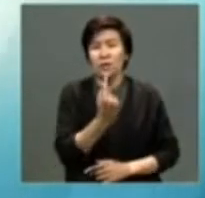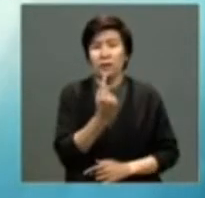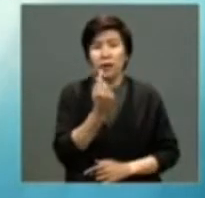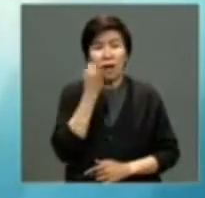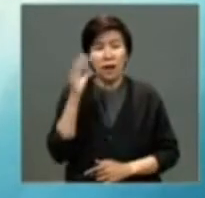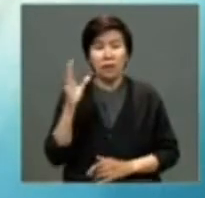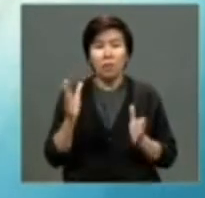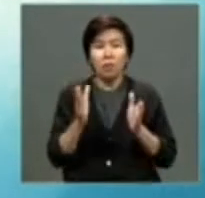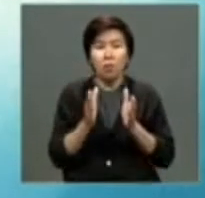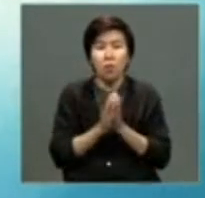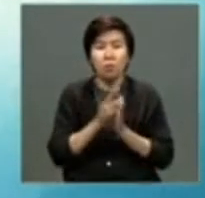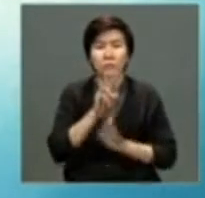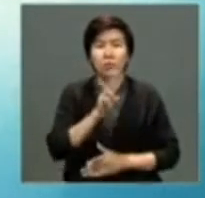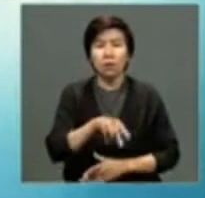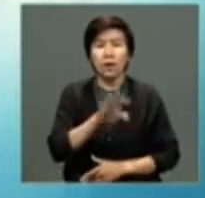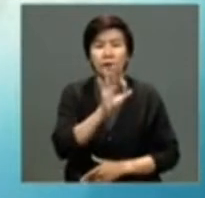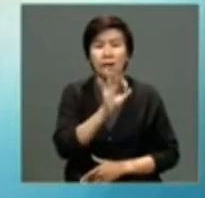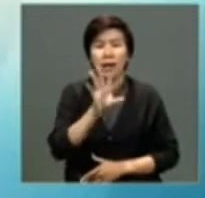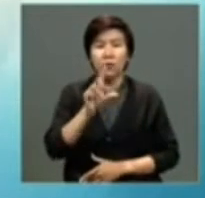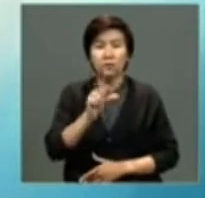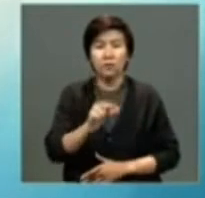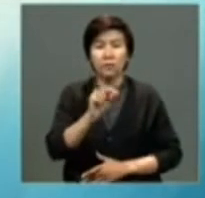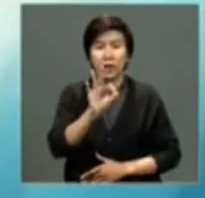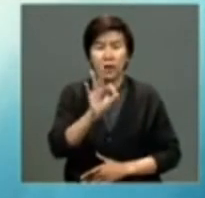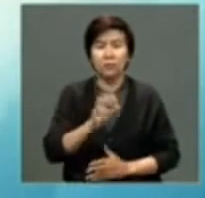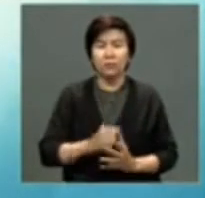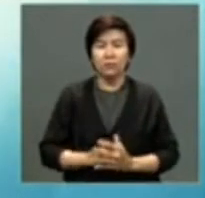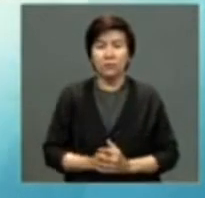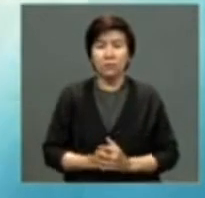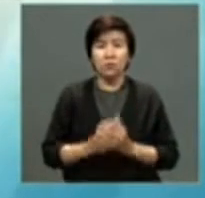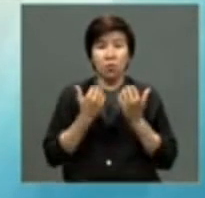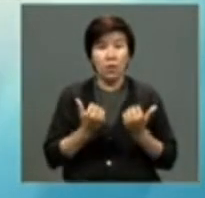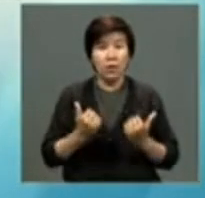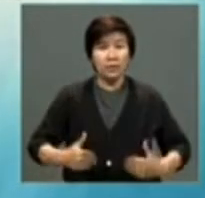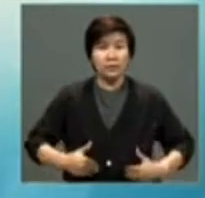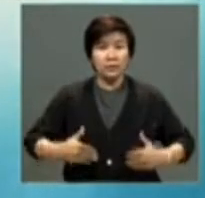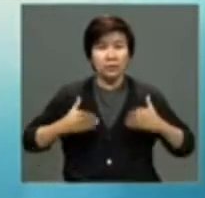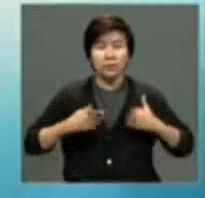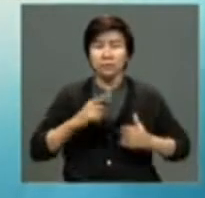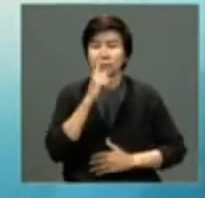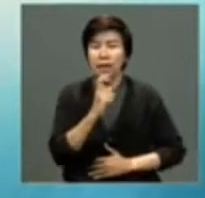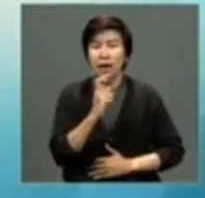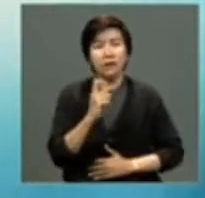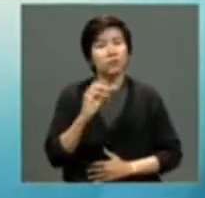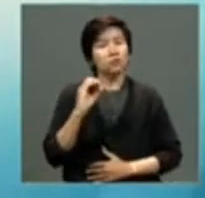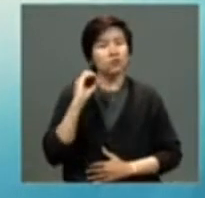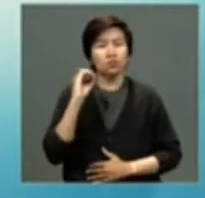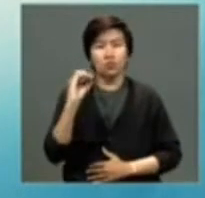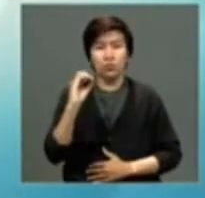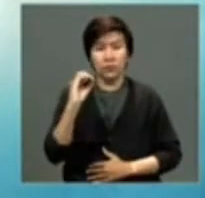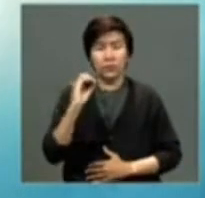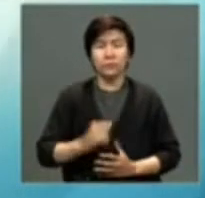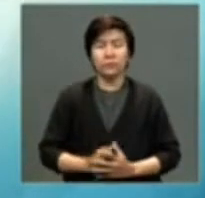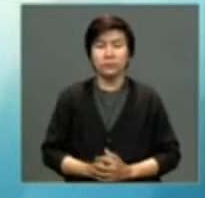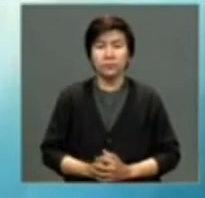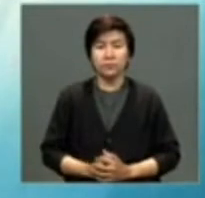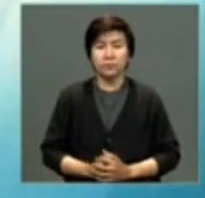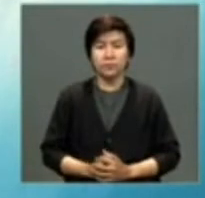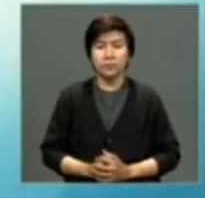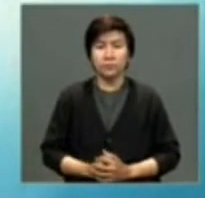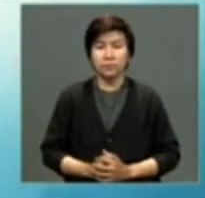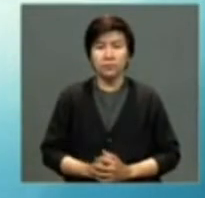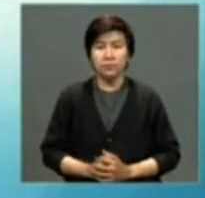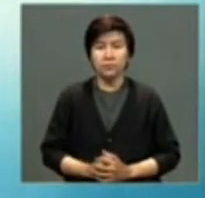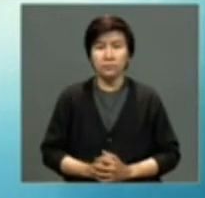2,929 รายแล้วก็โชคดีครับวันนี้ไม่มีผู้ที่เสียชีวิตเพิ่มก็เป็น0รายนะครับทำให้ยอด